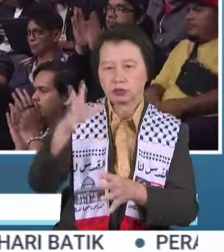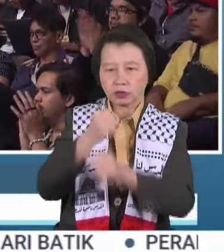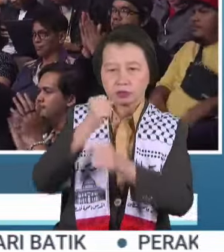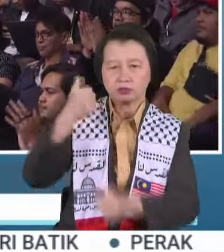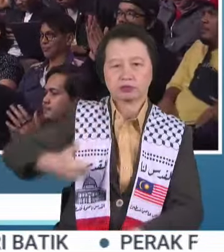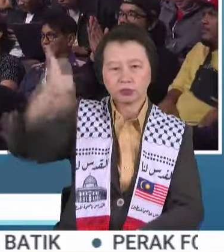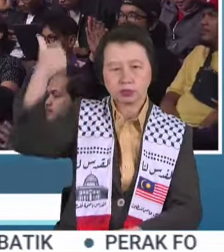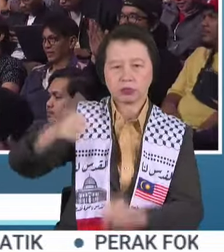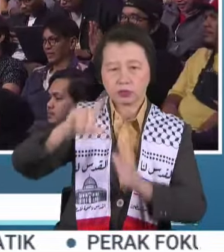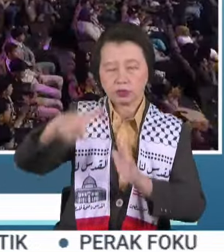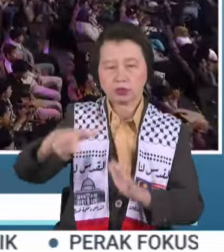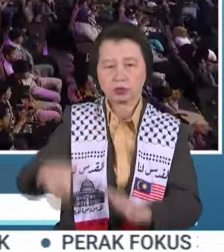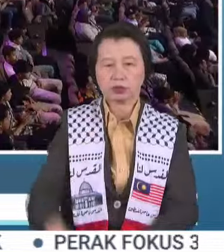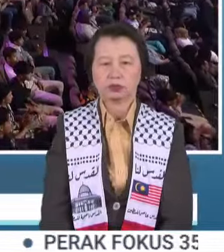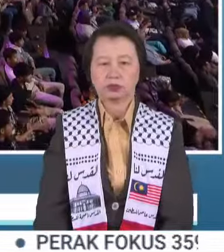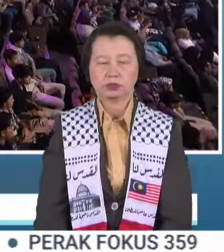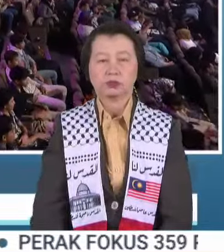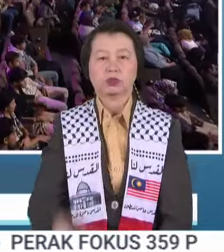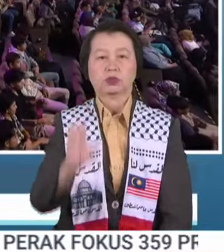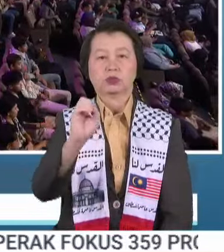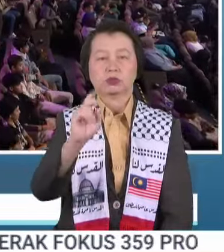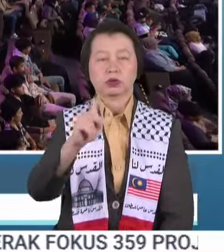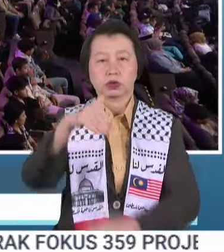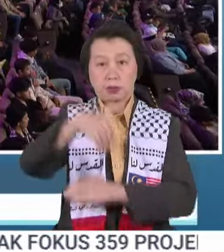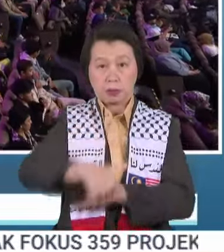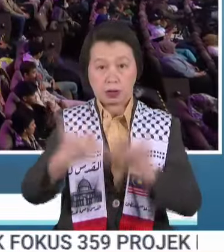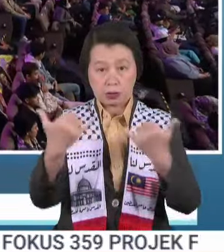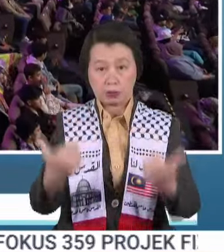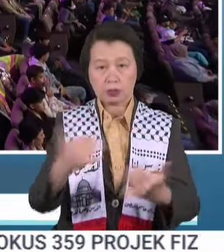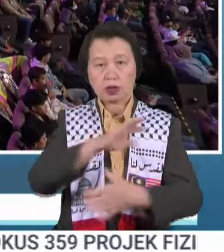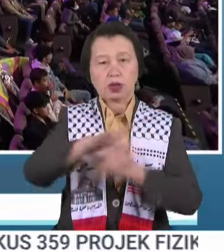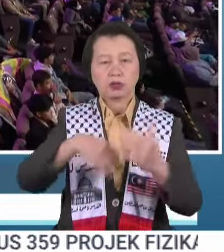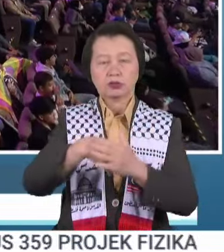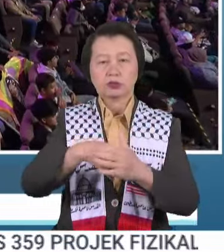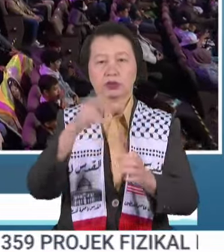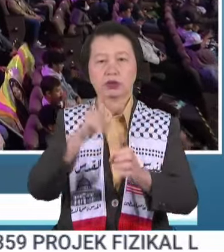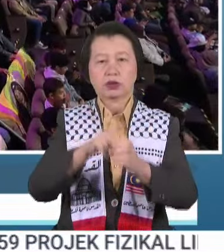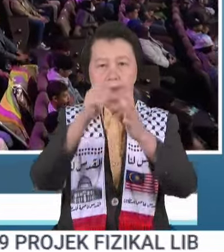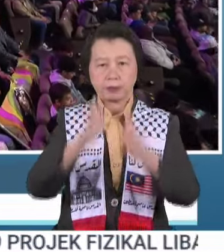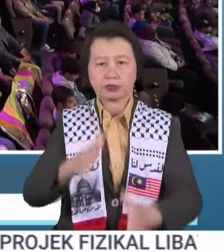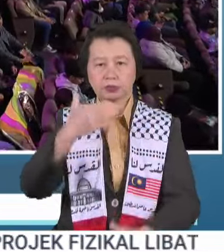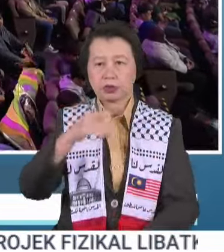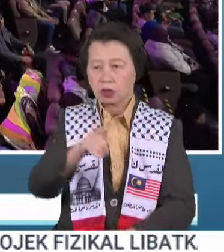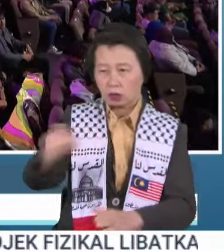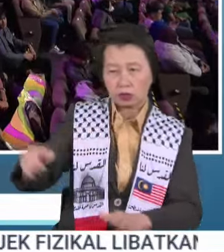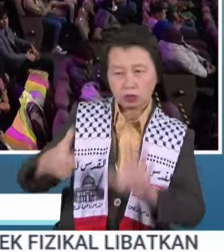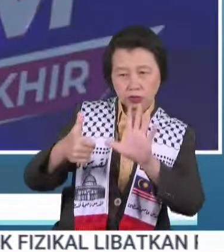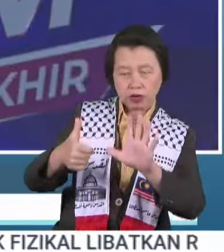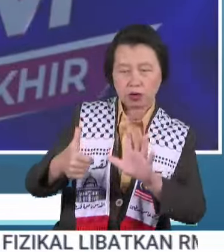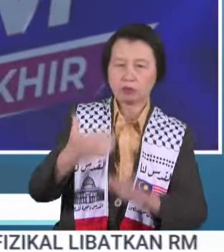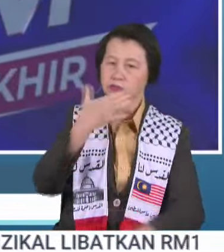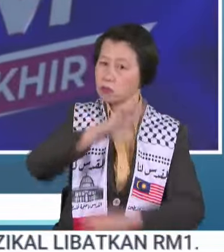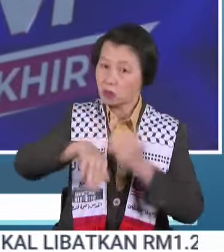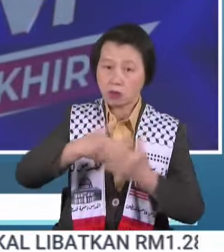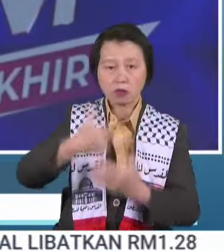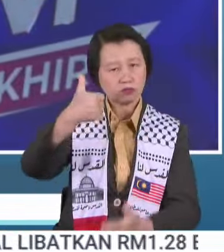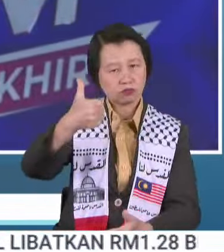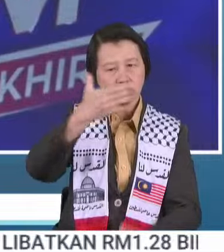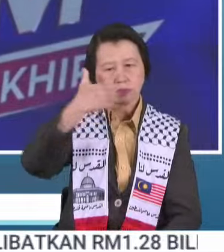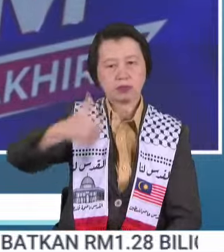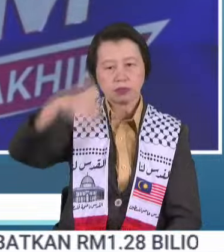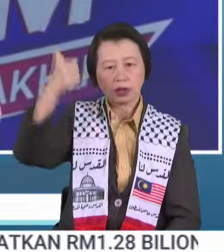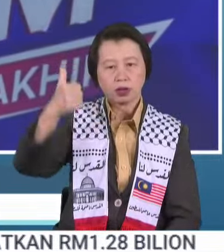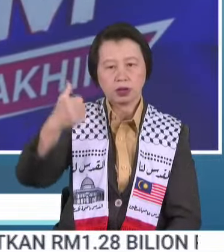nanti? Okey, yang sebenarnya untuk malam ini memang semua peserta adalah peserta-peserta yang terbaik. Dan kita dah maklum